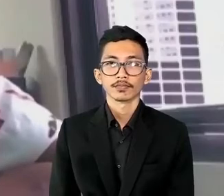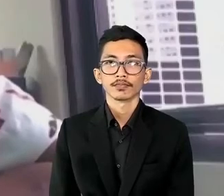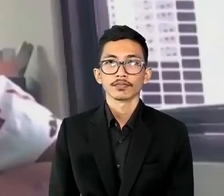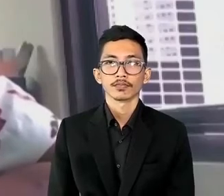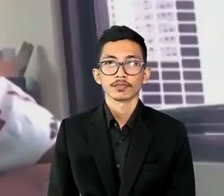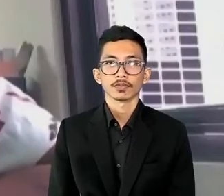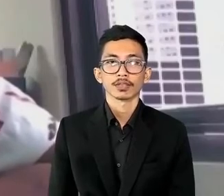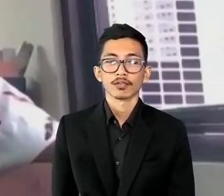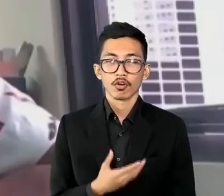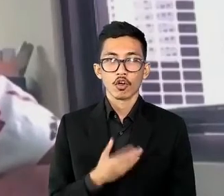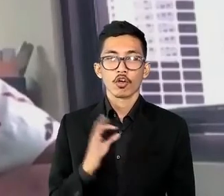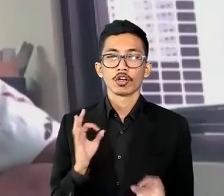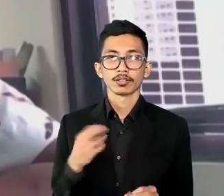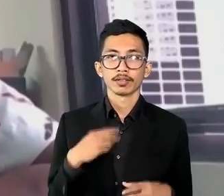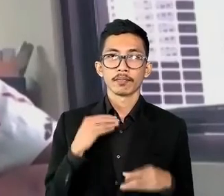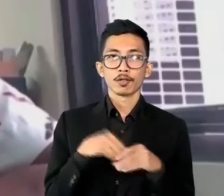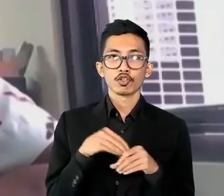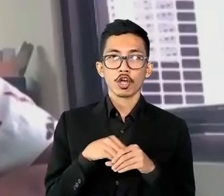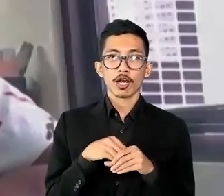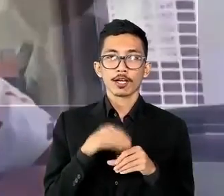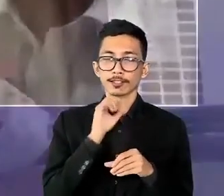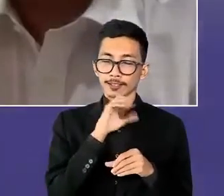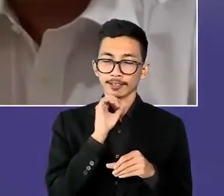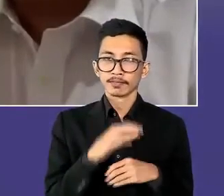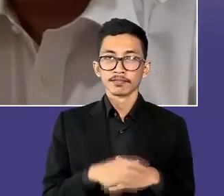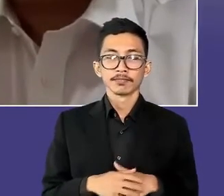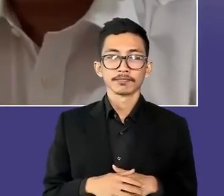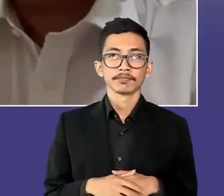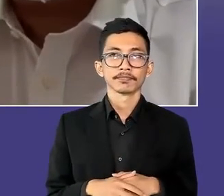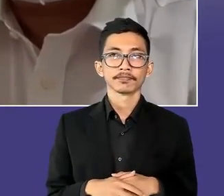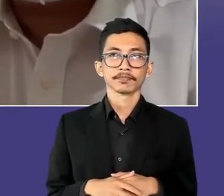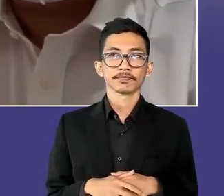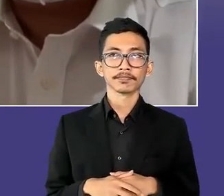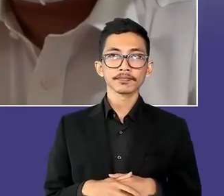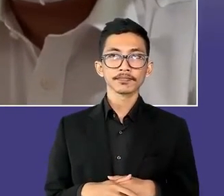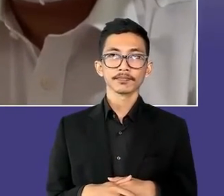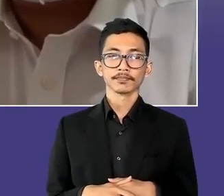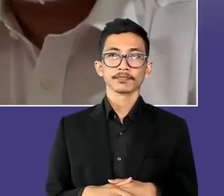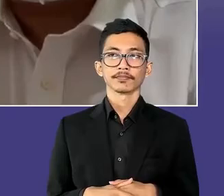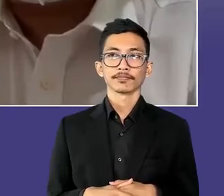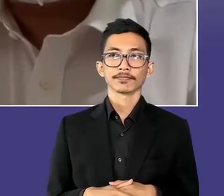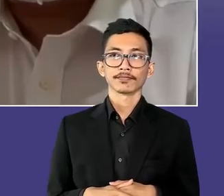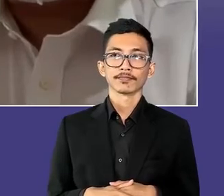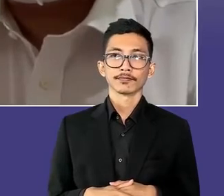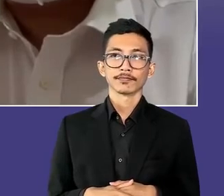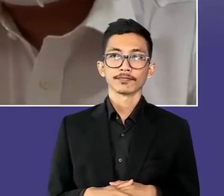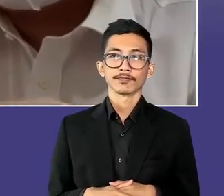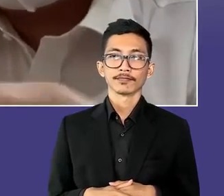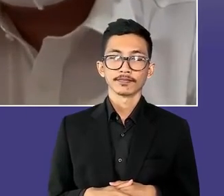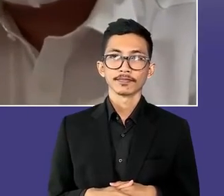saya berikan masukan ya Pak ya terhadap gagasan Bapak itu. Jadi begini Pak, ini yang sering